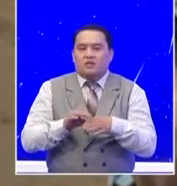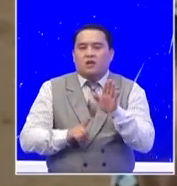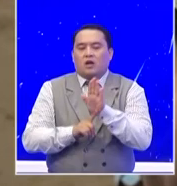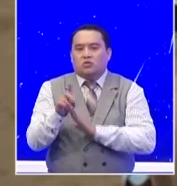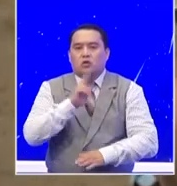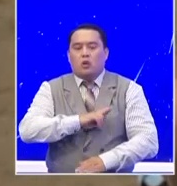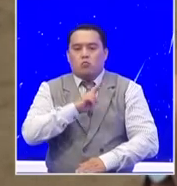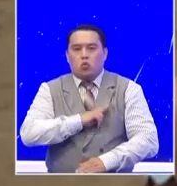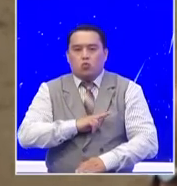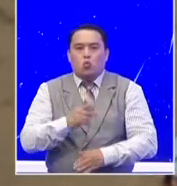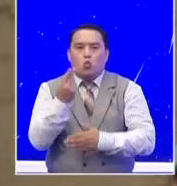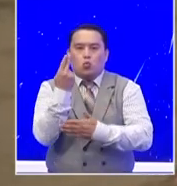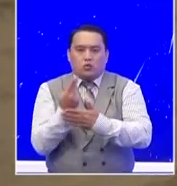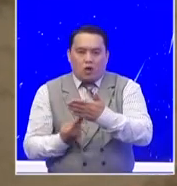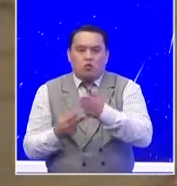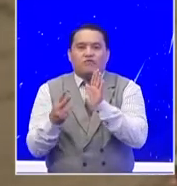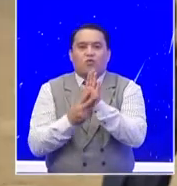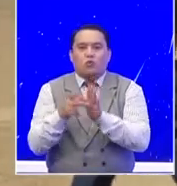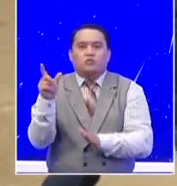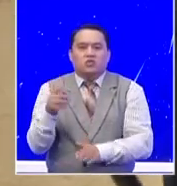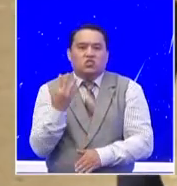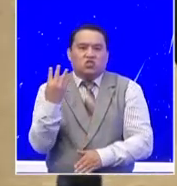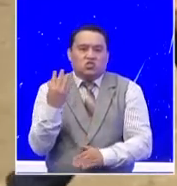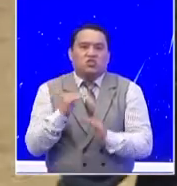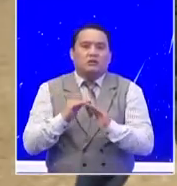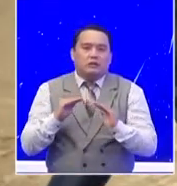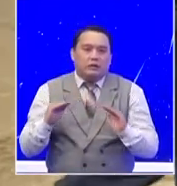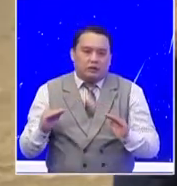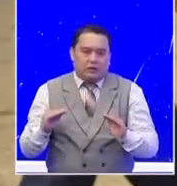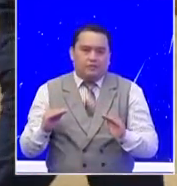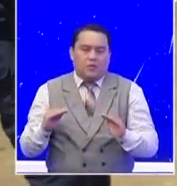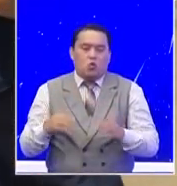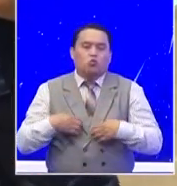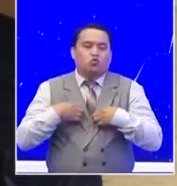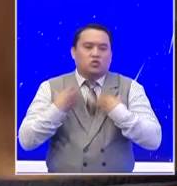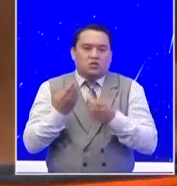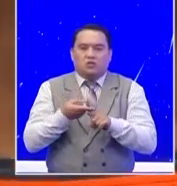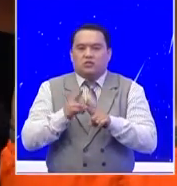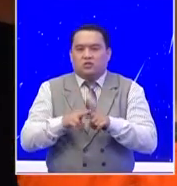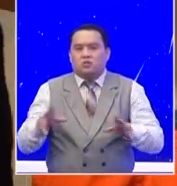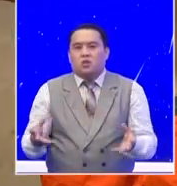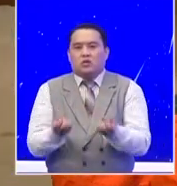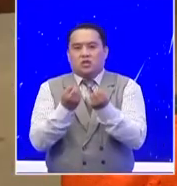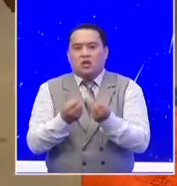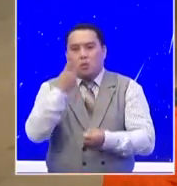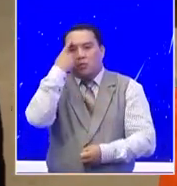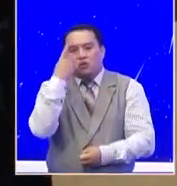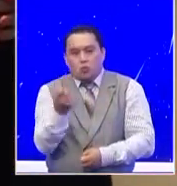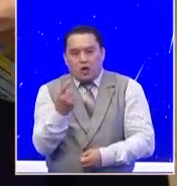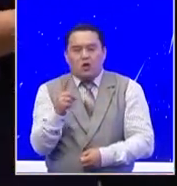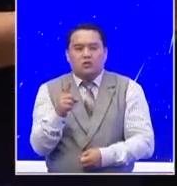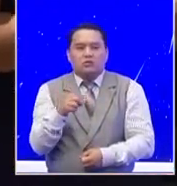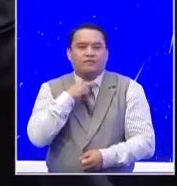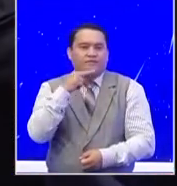на водоемах области утонули 8 человек, 4 из них – дети. Статистика удручает. Спасатели ДЧС региона предупреждают – не